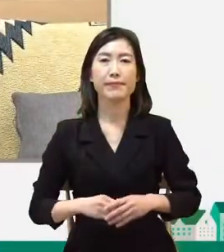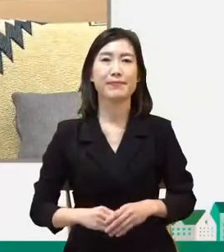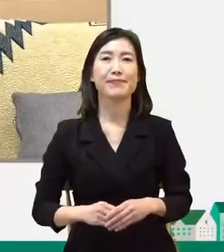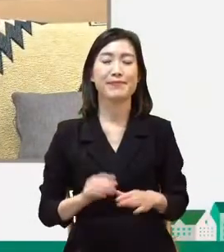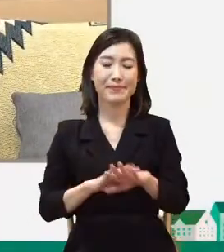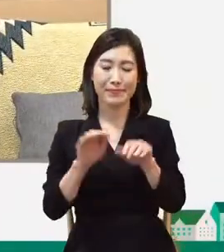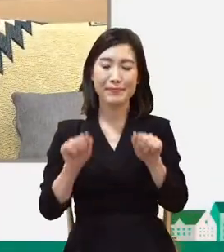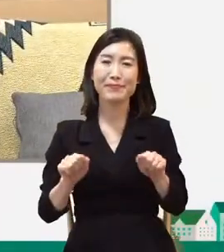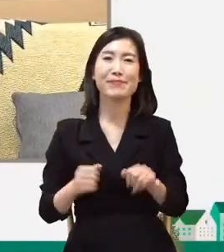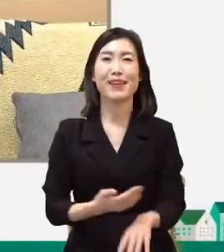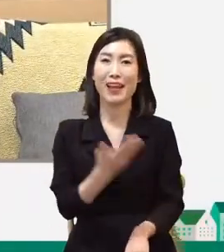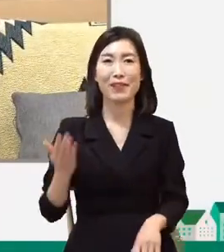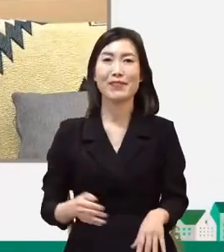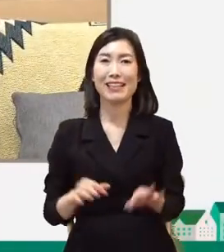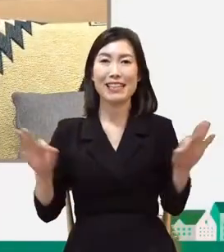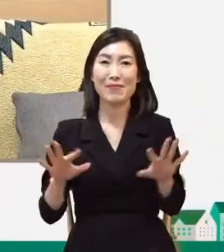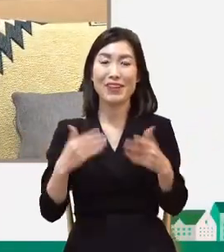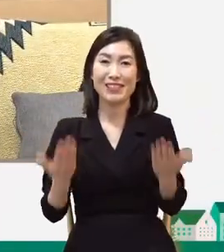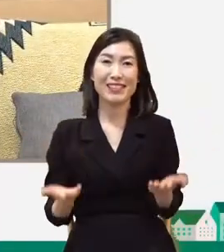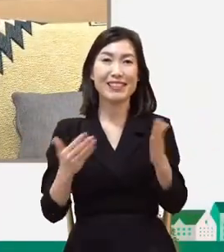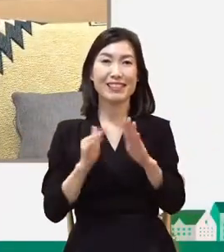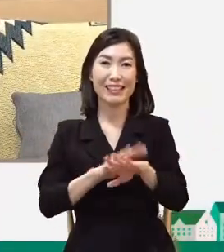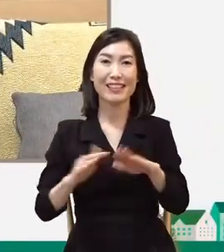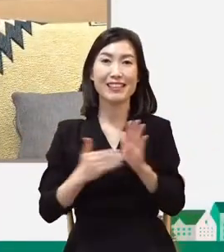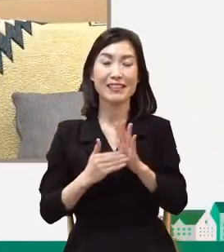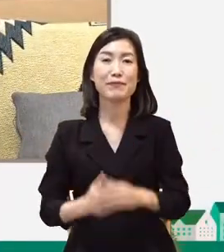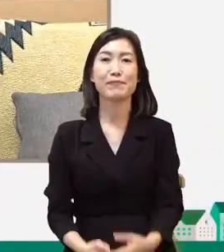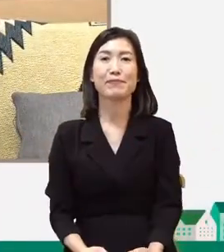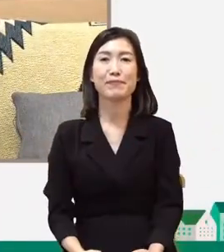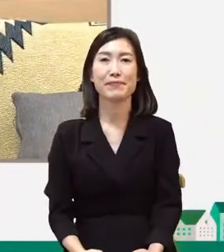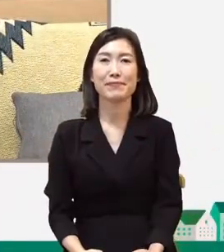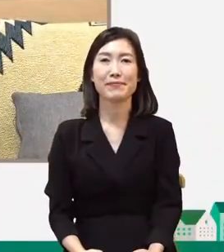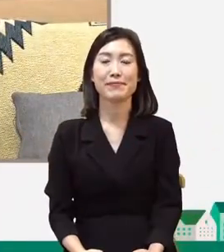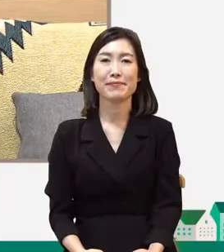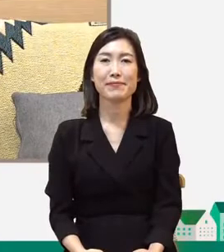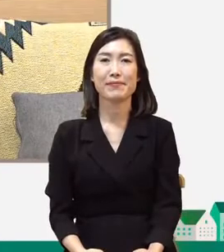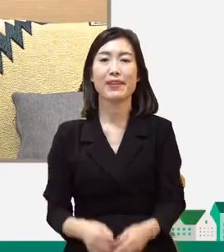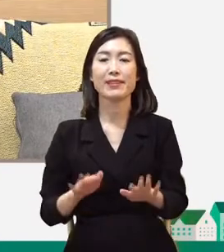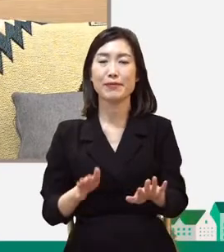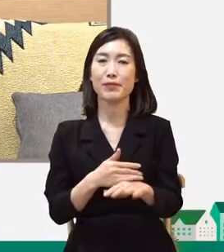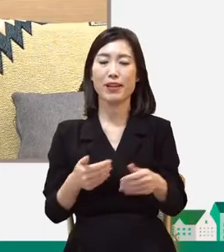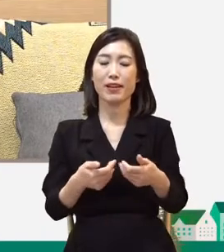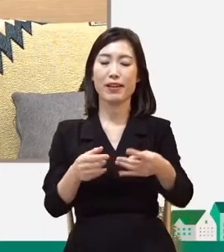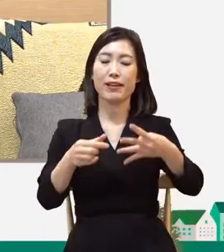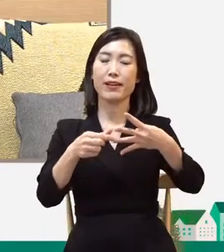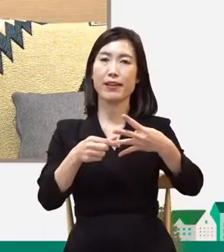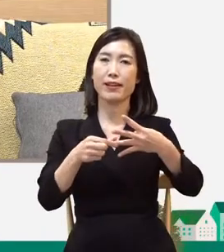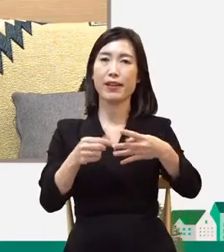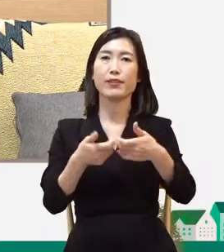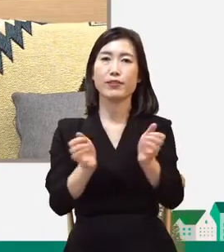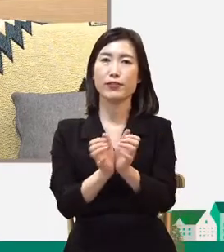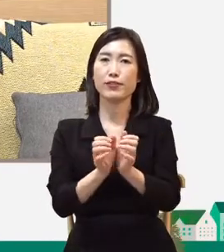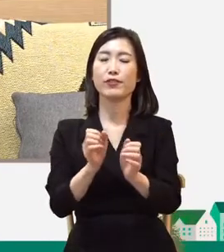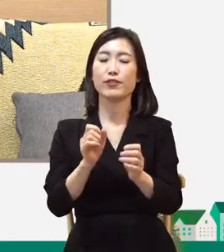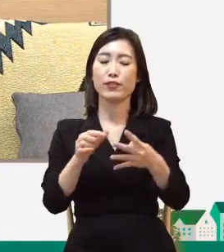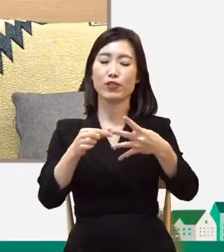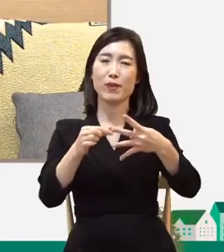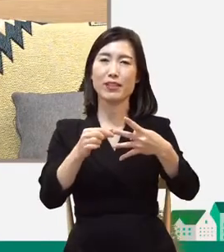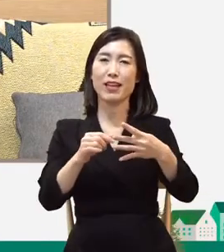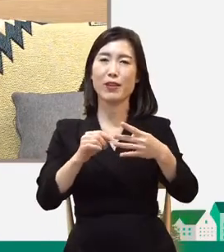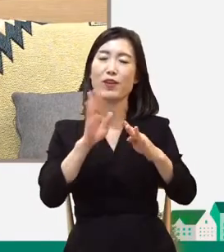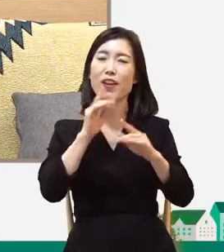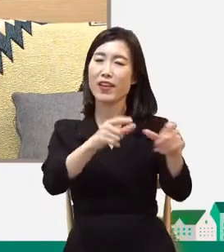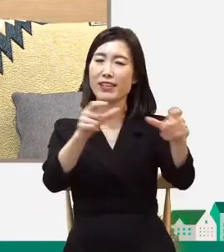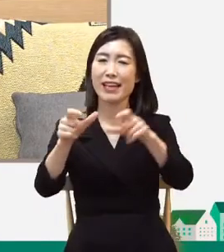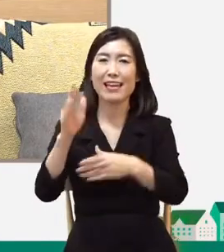네, 안녕하세요. 여러분들 잠깐의 이제 휴식 시간 잘 보내셨는지요? 지금부터 이제 두 번째 또 현장의 이야기를 들어보도록